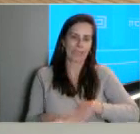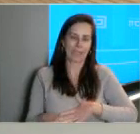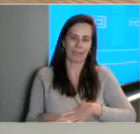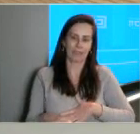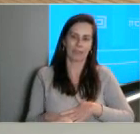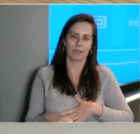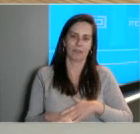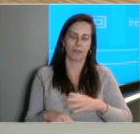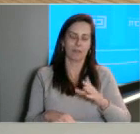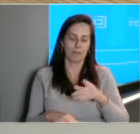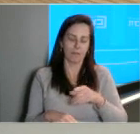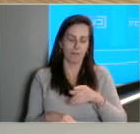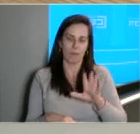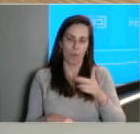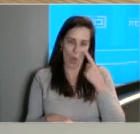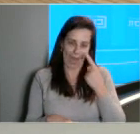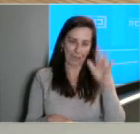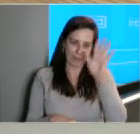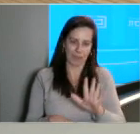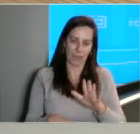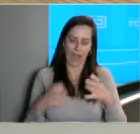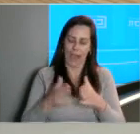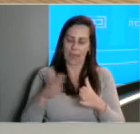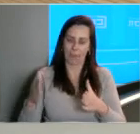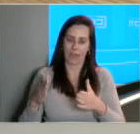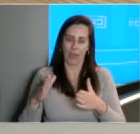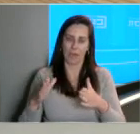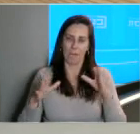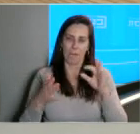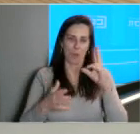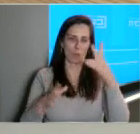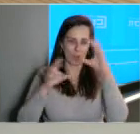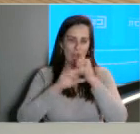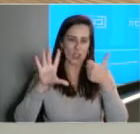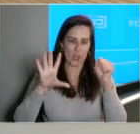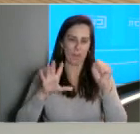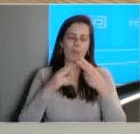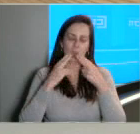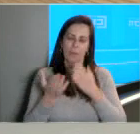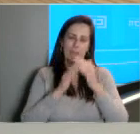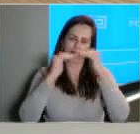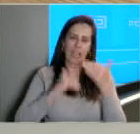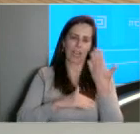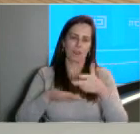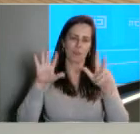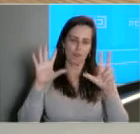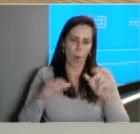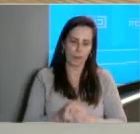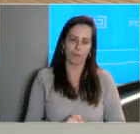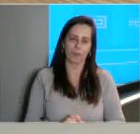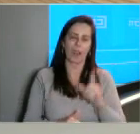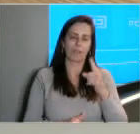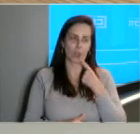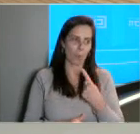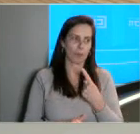אגב, היה למדגמים, כמו אולי שראיתם, גוש הימין עמד על 60 מנדטים, בסופו של דבר, עם תוצאות האמת, זה ירד ל-58. אבל